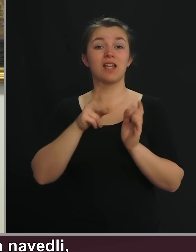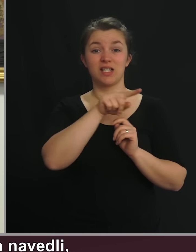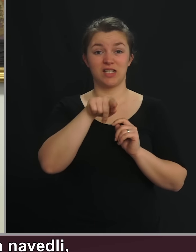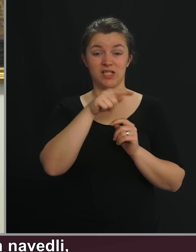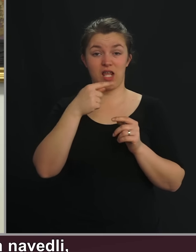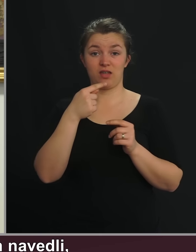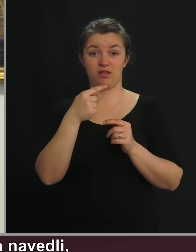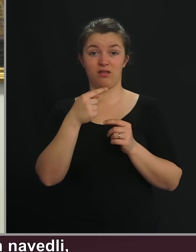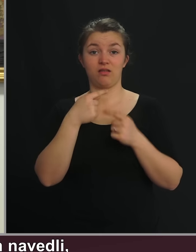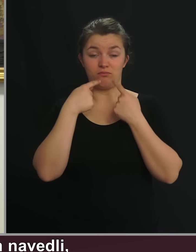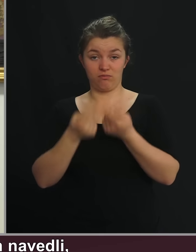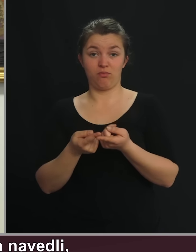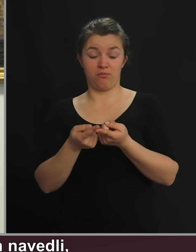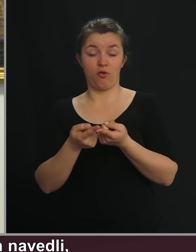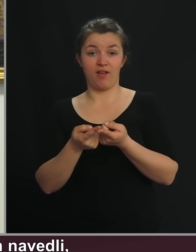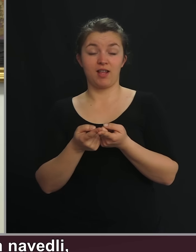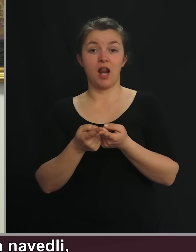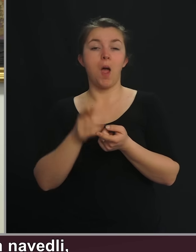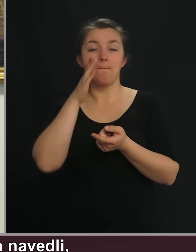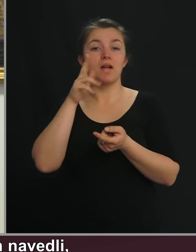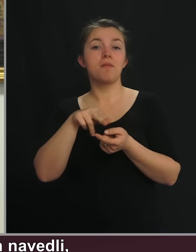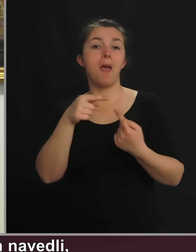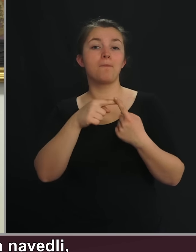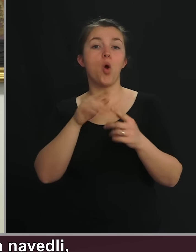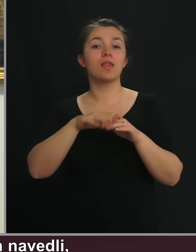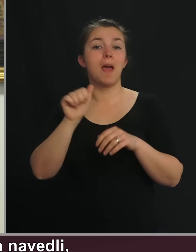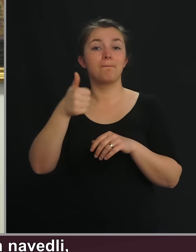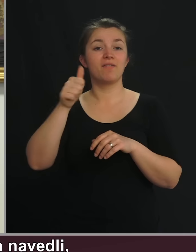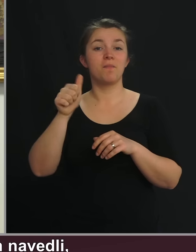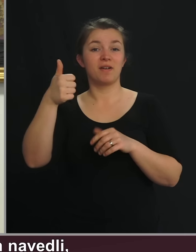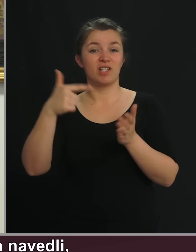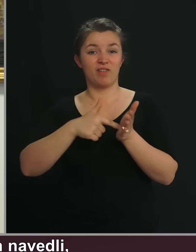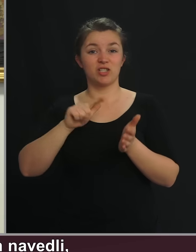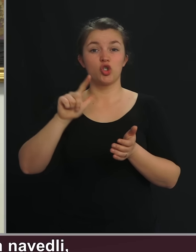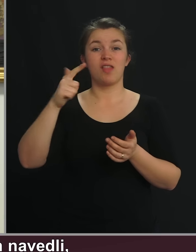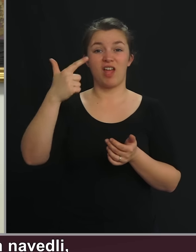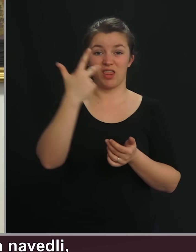Glede na podatke, ki ste jih navedli, bi imela pogoje na